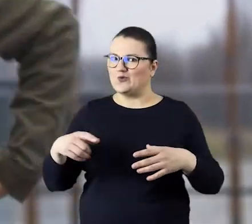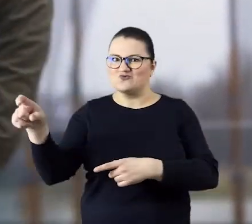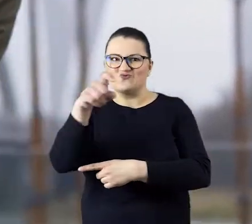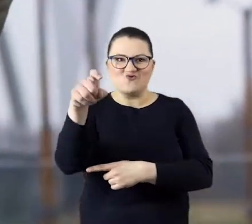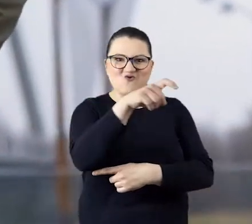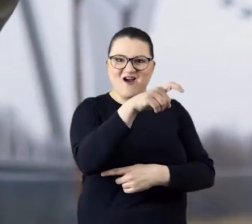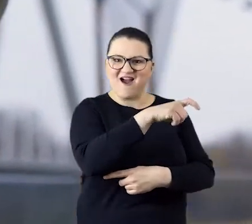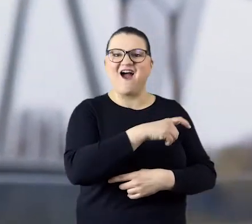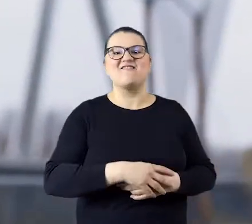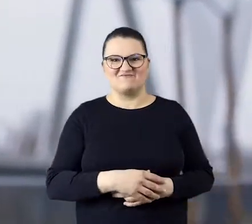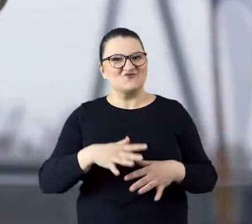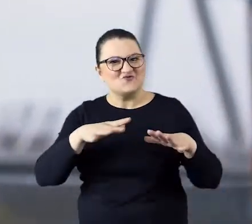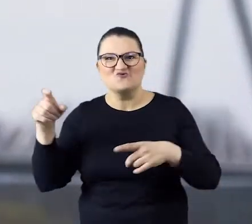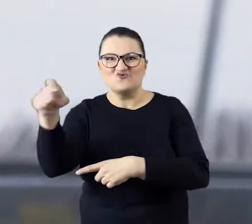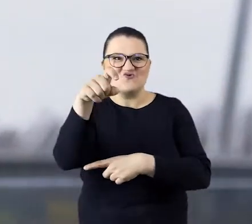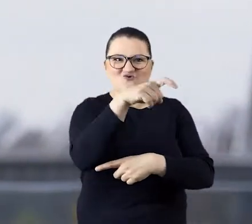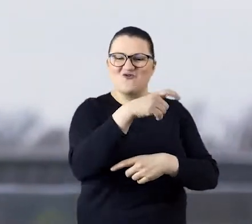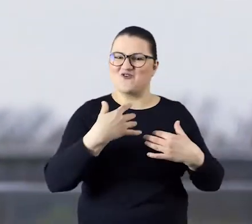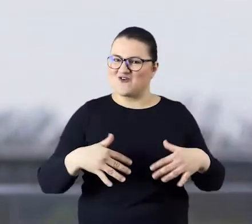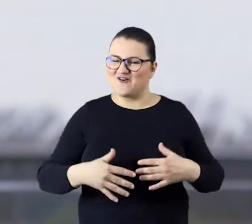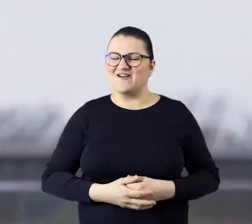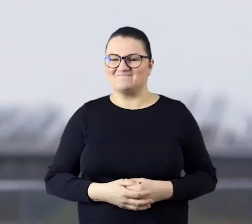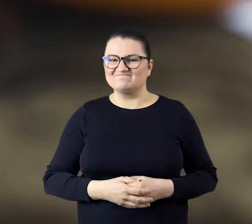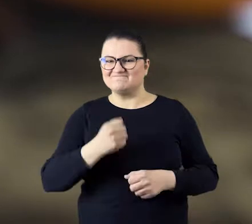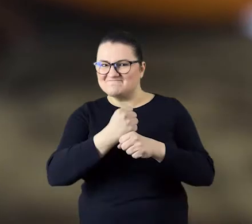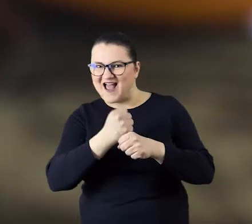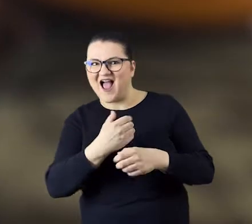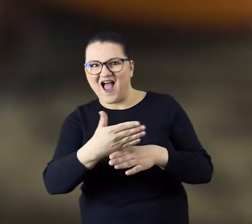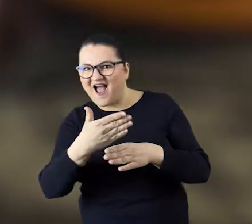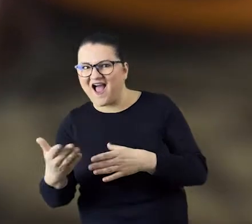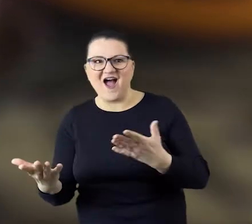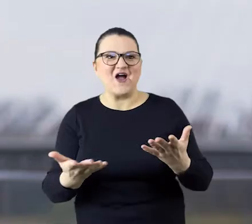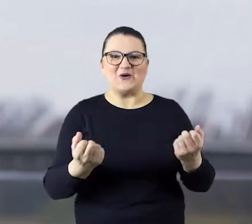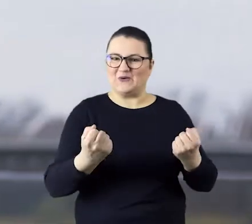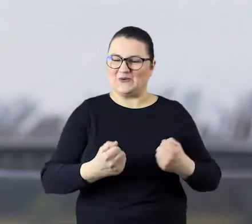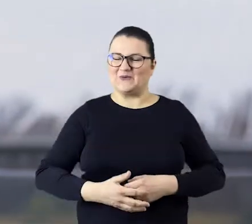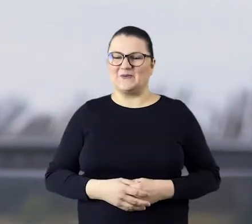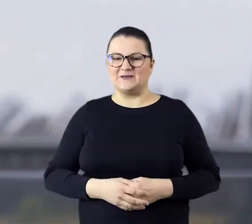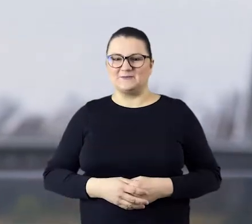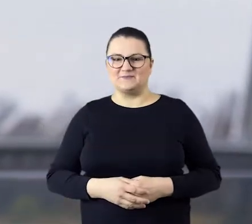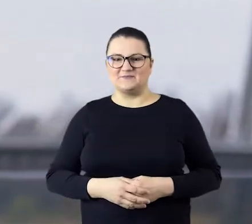Uuu, żurawie. Całe mnóstwo żurawi. Praca w re.